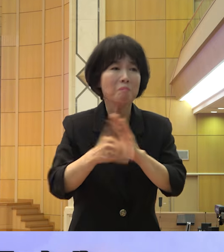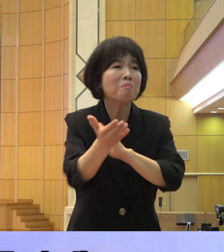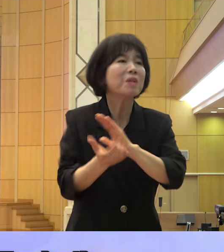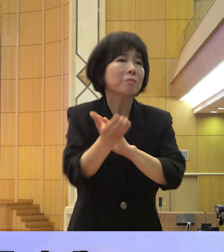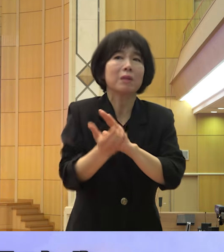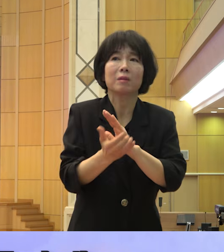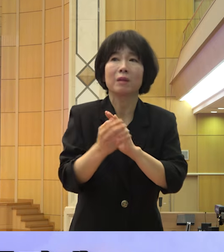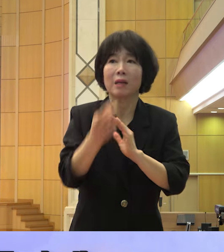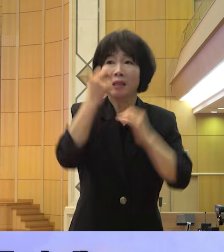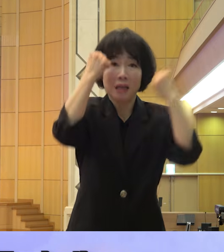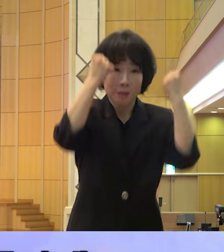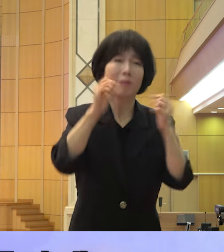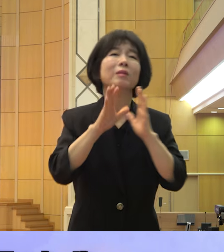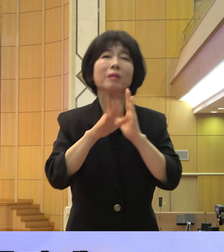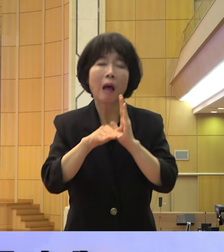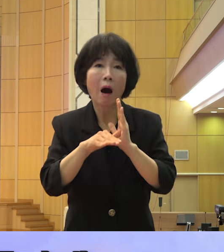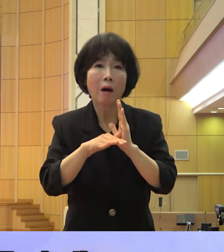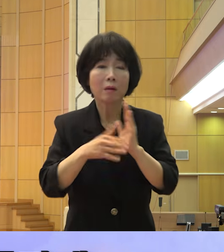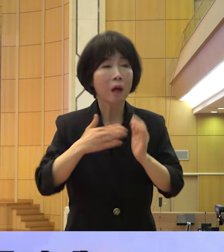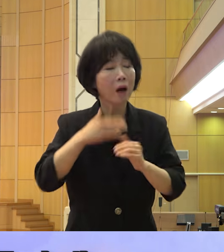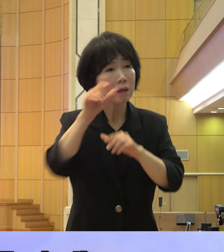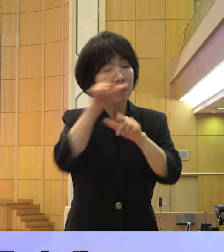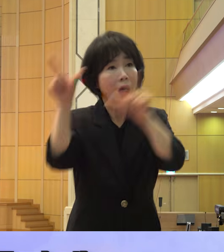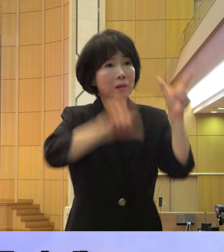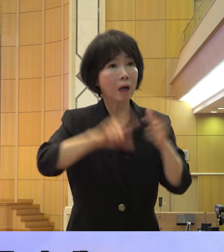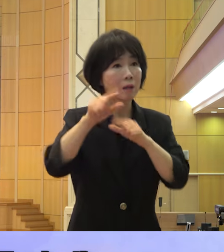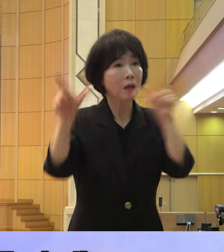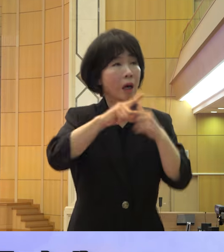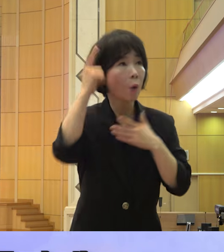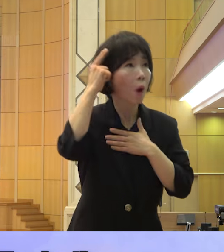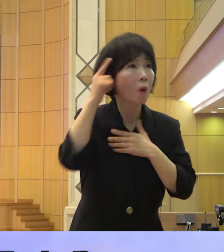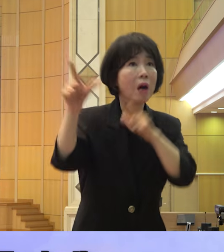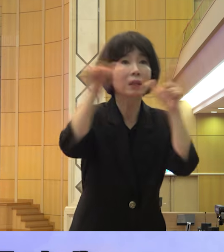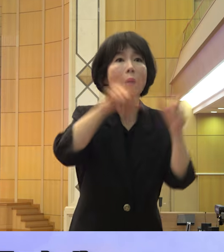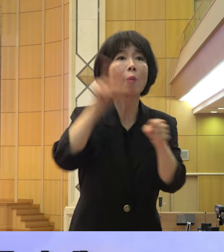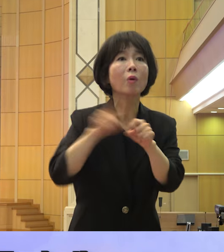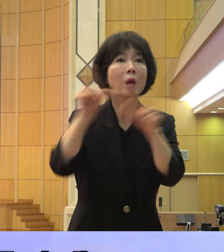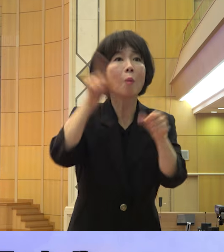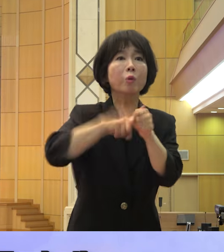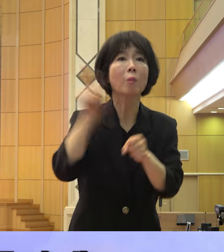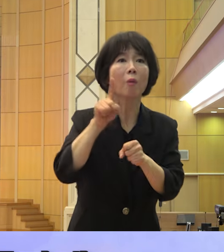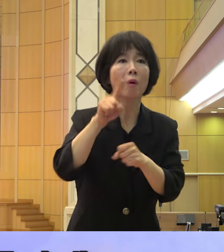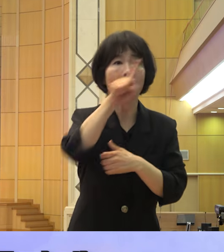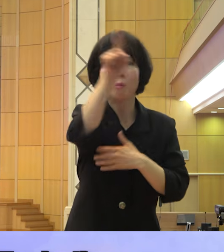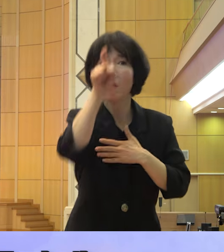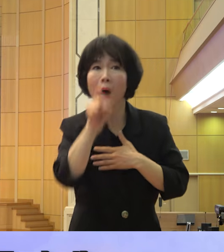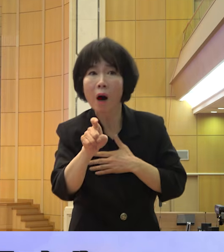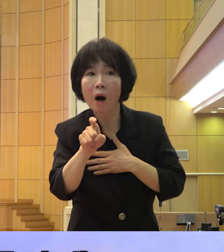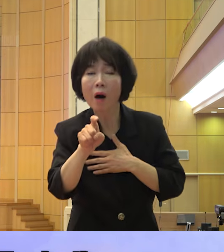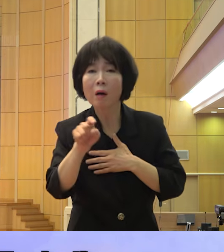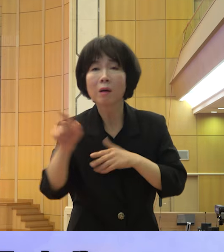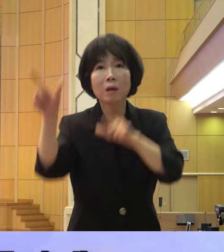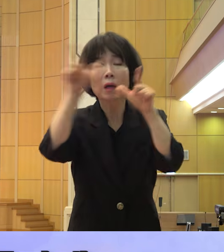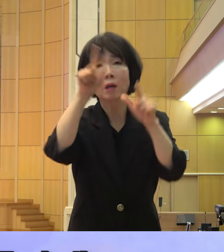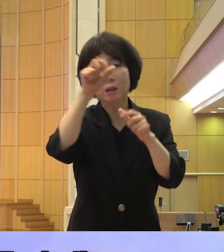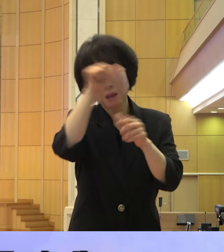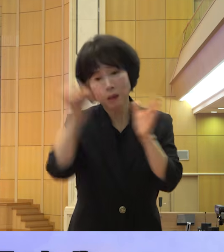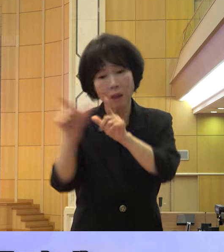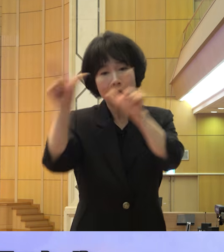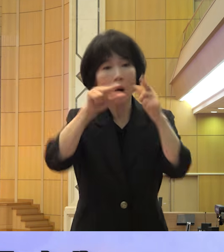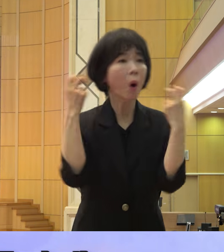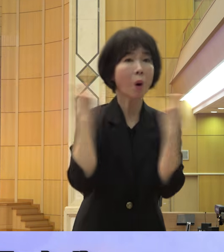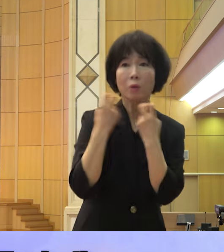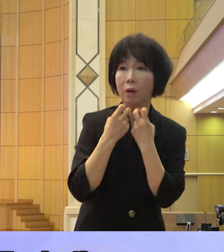말고, 살아있을 때 내가 왜 사는지, 삶의 목적이 뭔지, 어떻게 사는 것이 정말